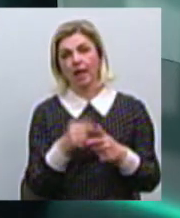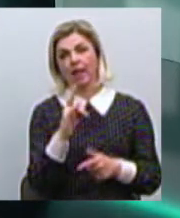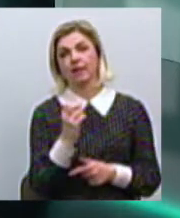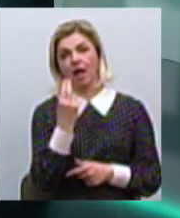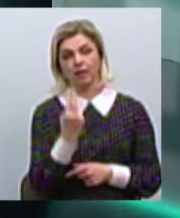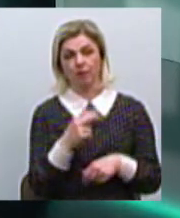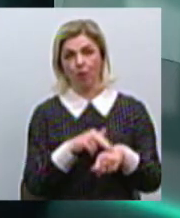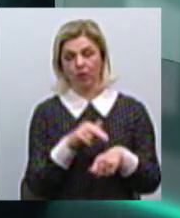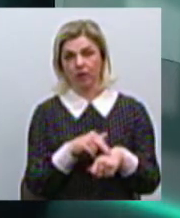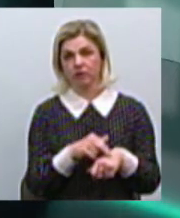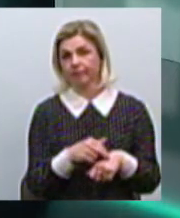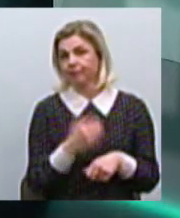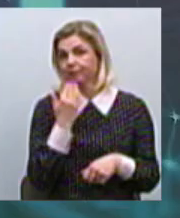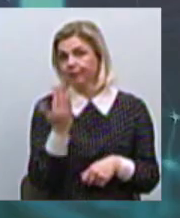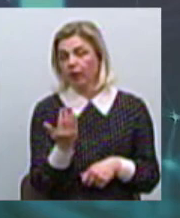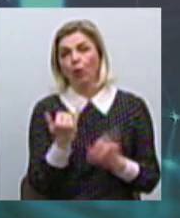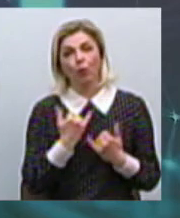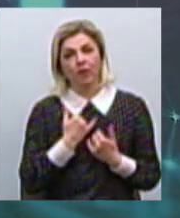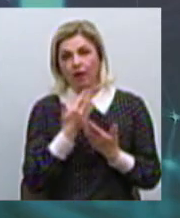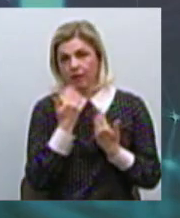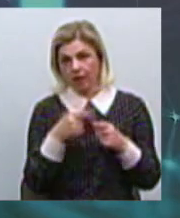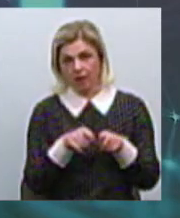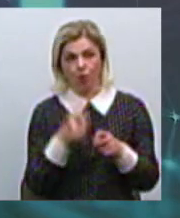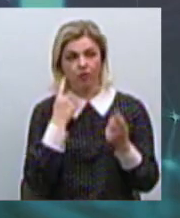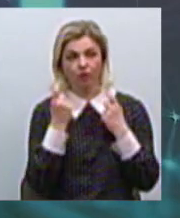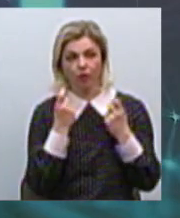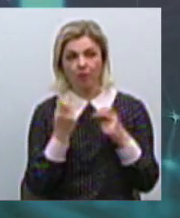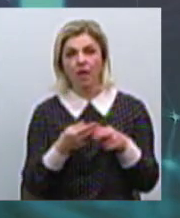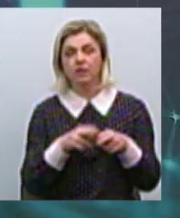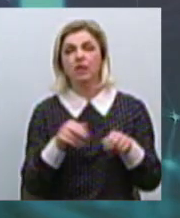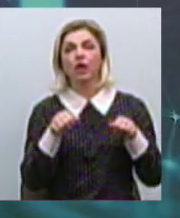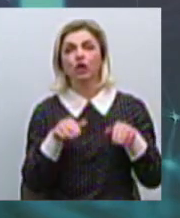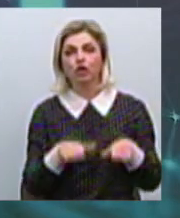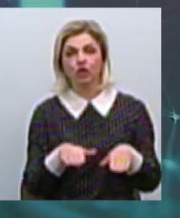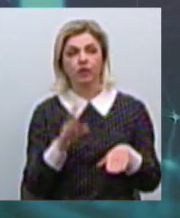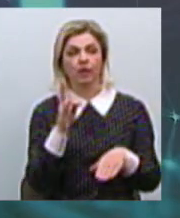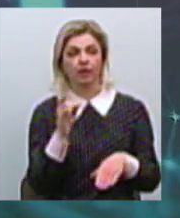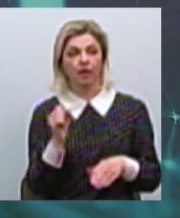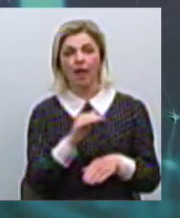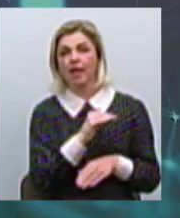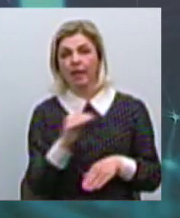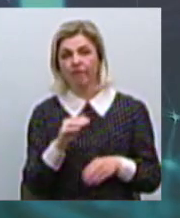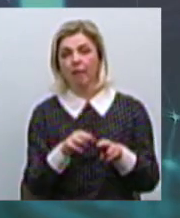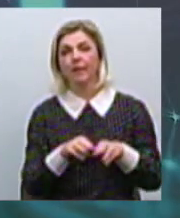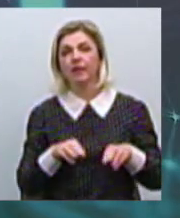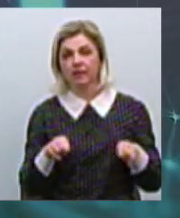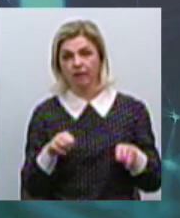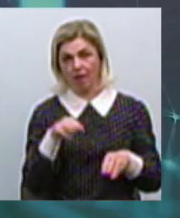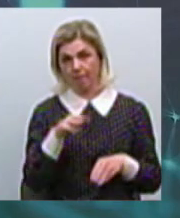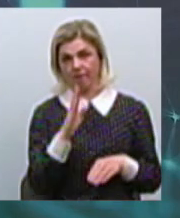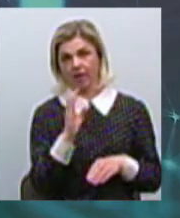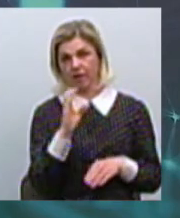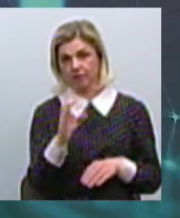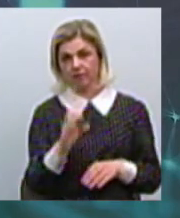немає такої інформації. Це вирішується, я так розумію, на рівні Міністерства внутрішніх справ.